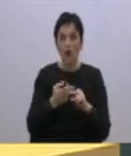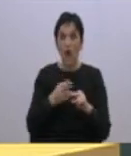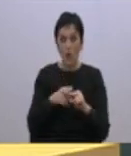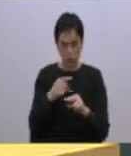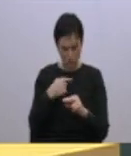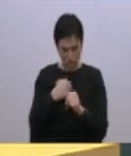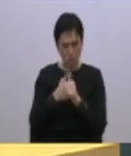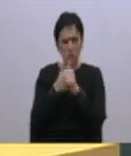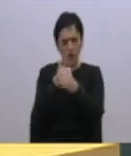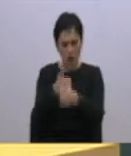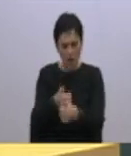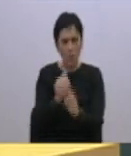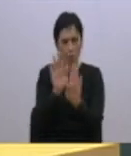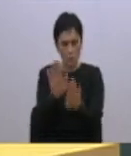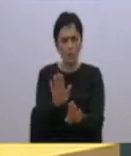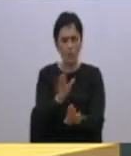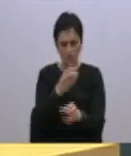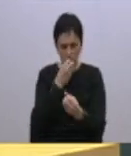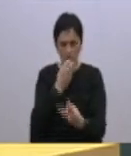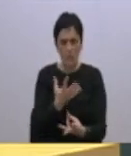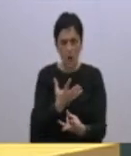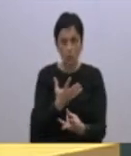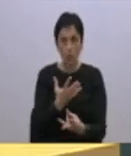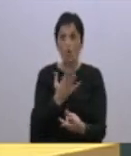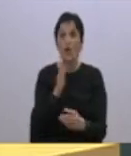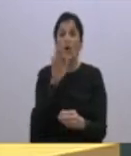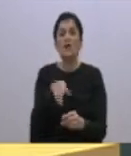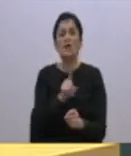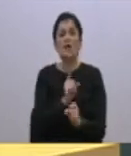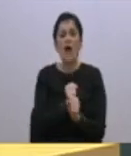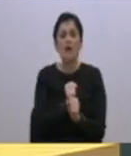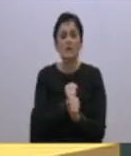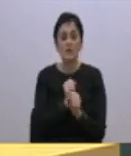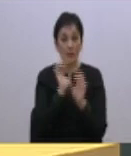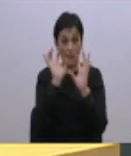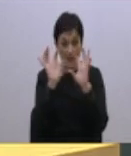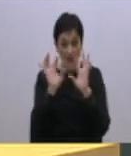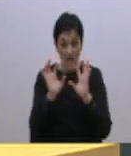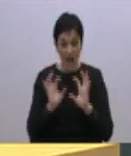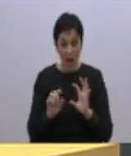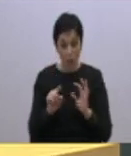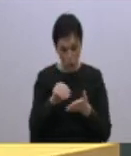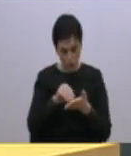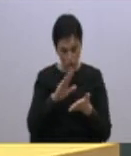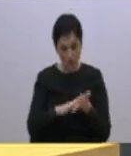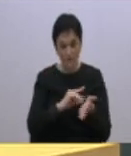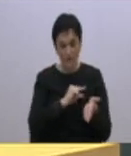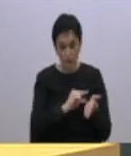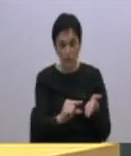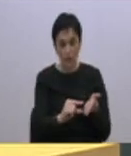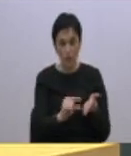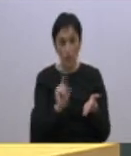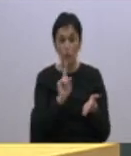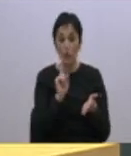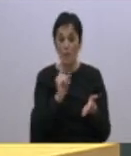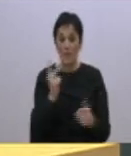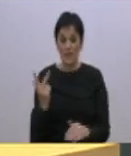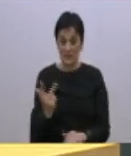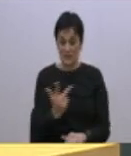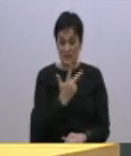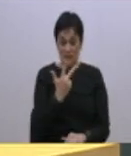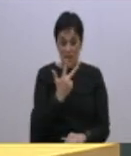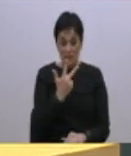gamoqvebit batonebo, to ki batono, mashin raoknat kanonshive chavtserot, rom am sami